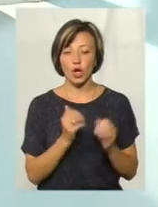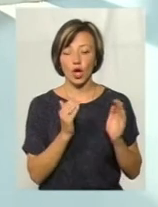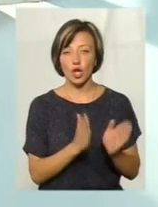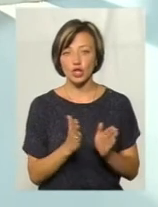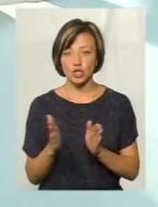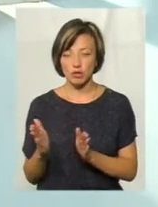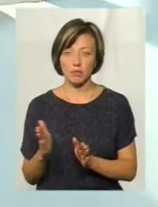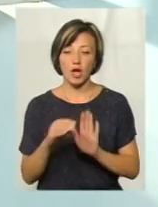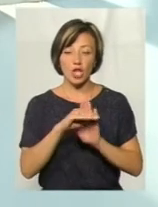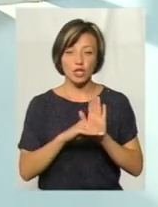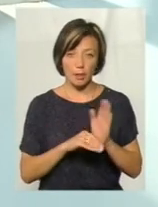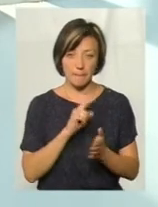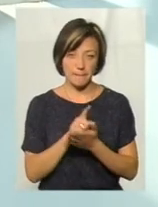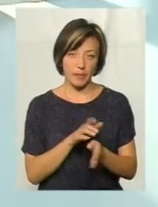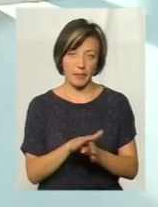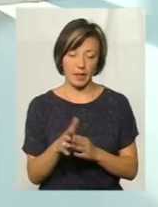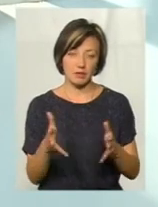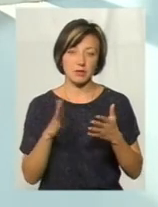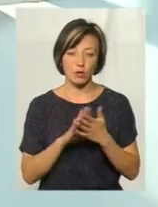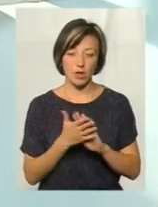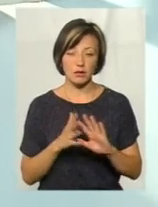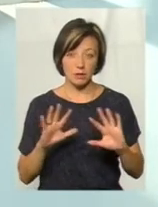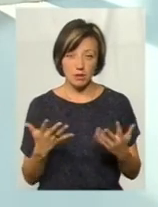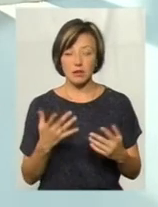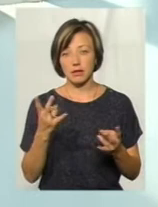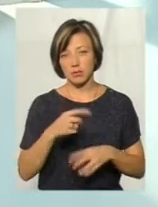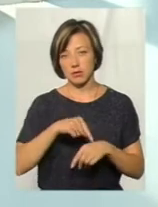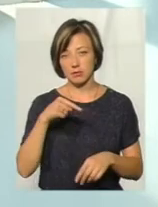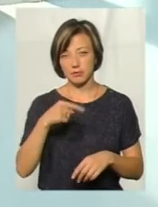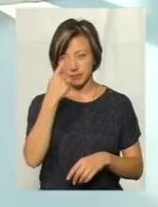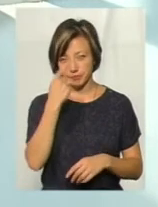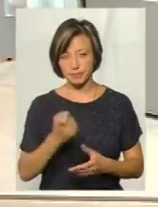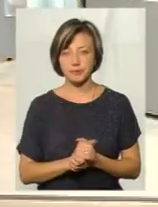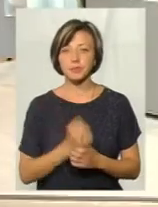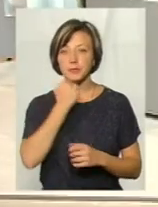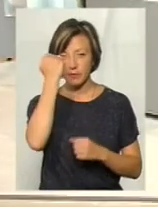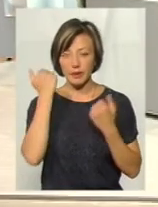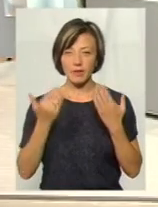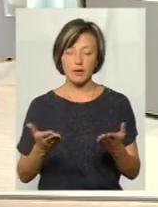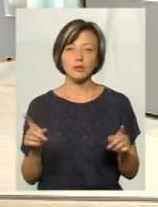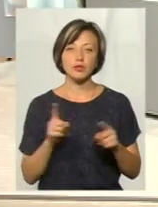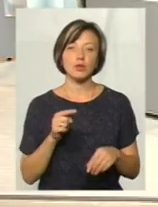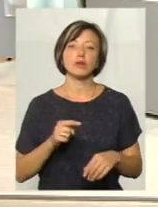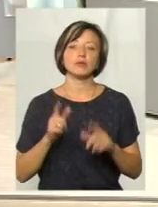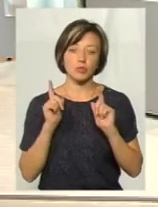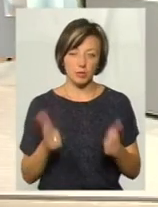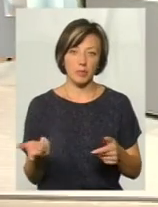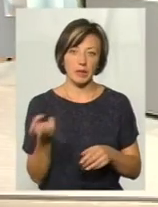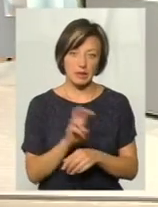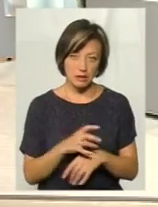має дотримуватися, і якщо така ситуація стається, то на це потрібно впливати. Що ж, дякую вам за те, що відгукнулися нашу